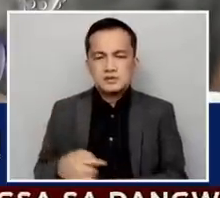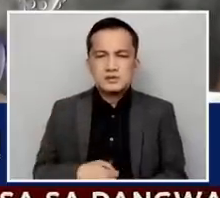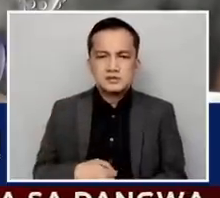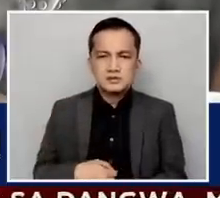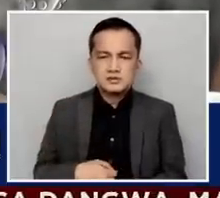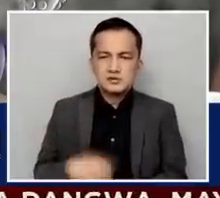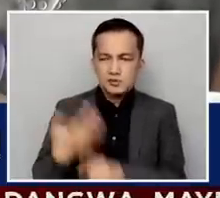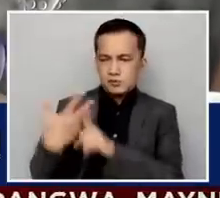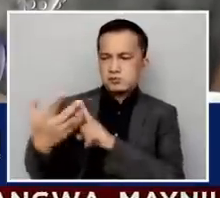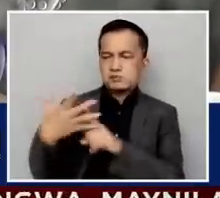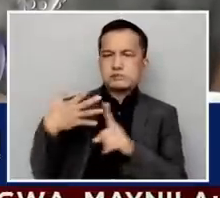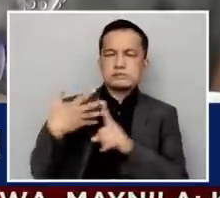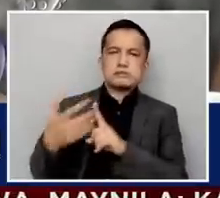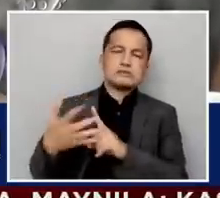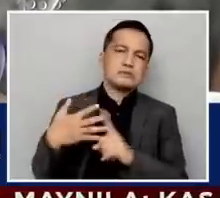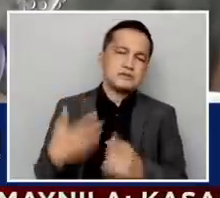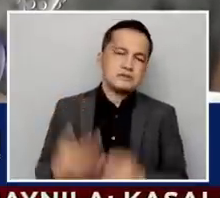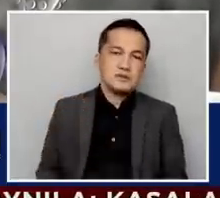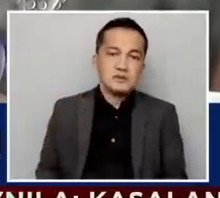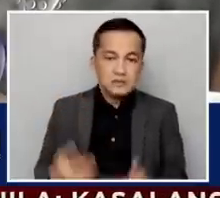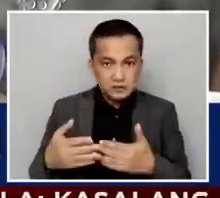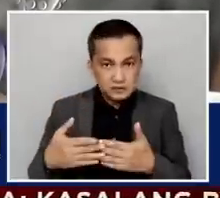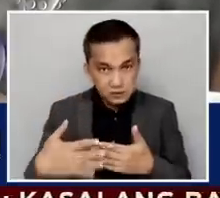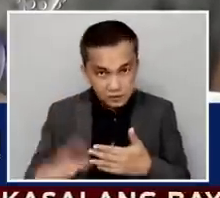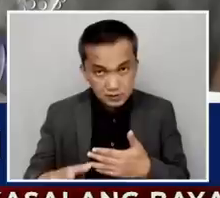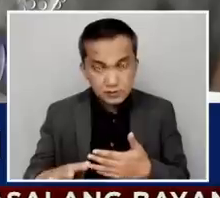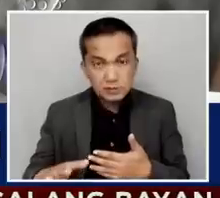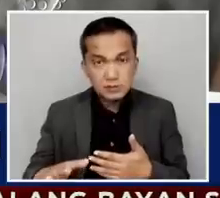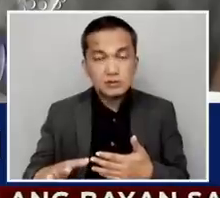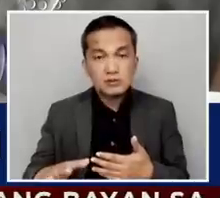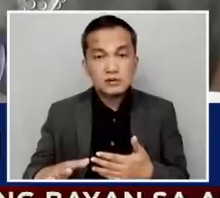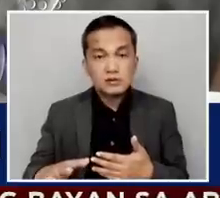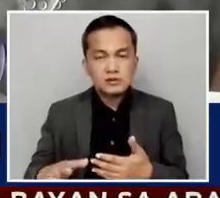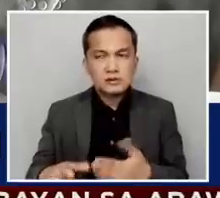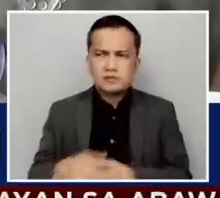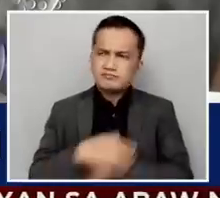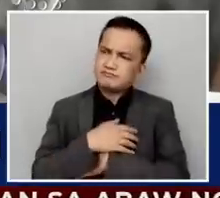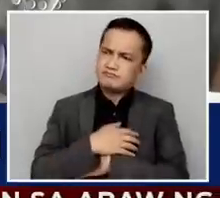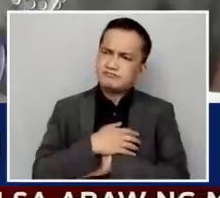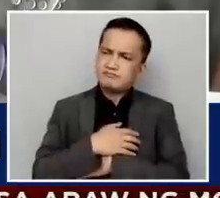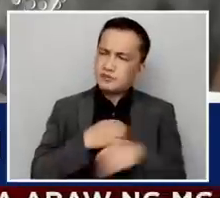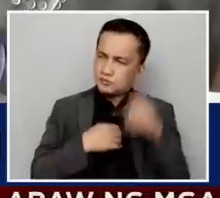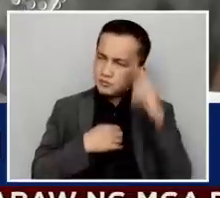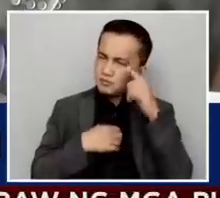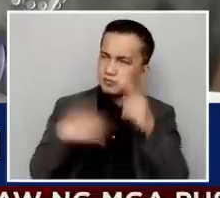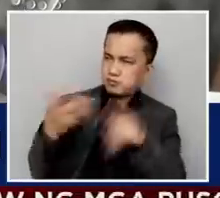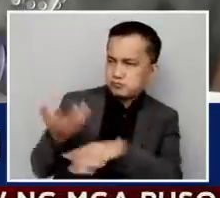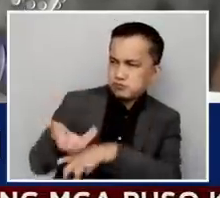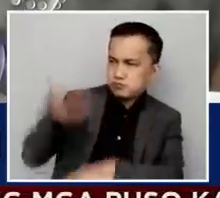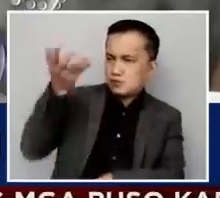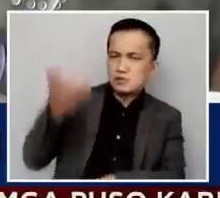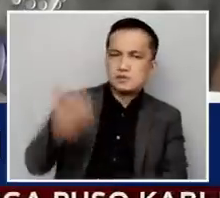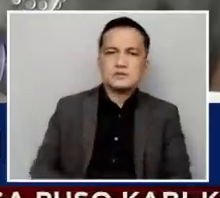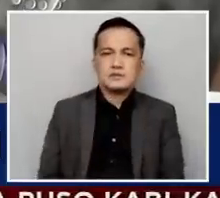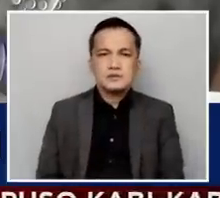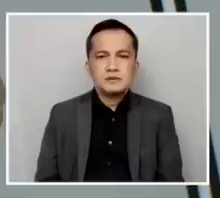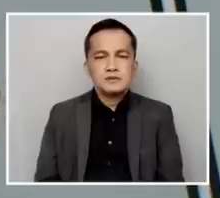loob namin. And then after nun, so iisipin namin big time siya.